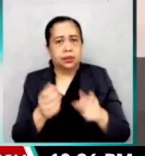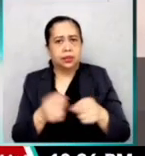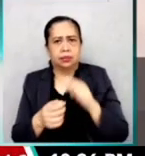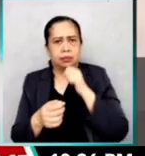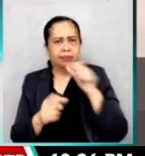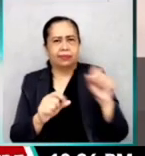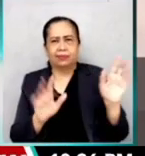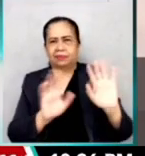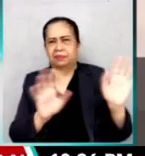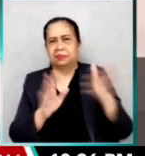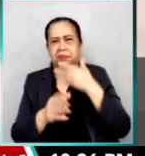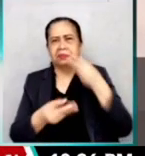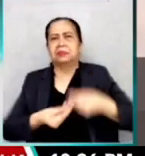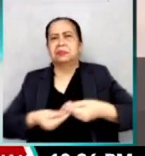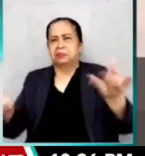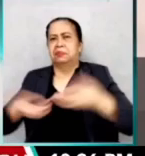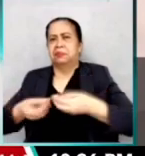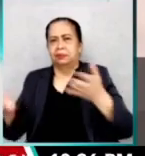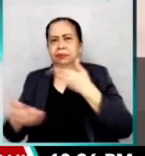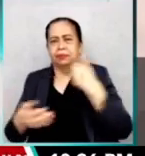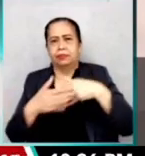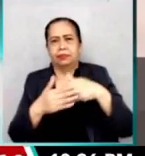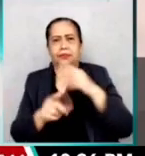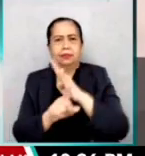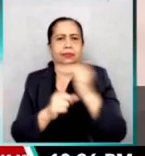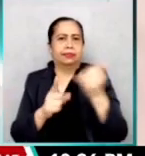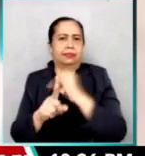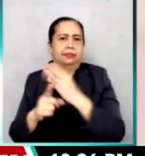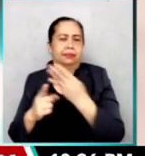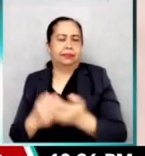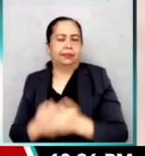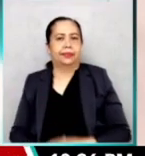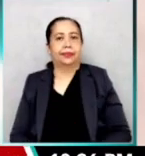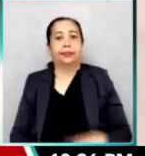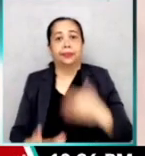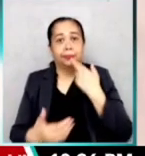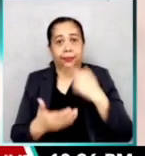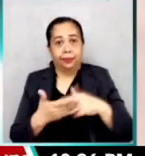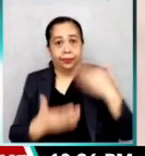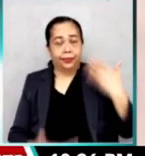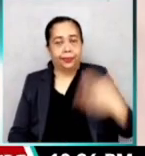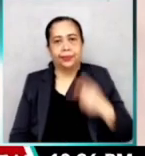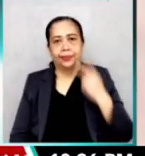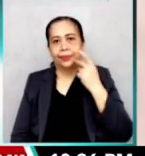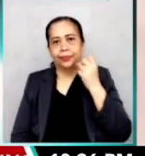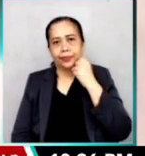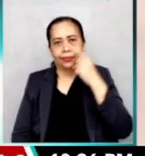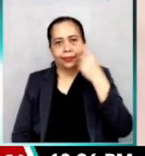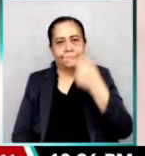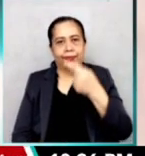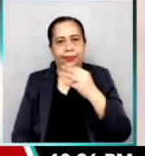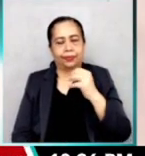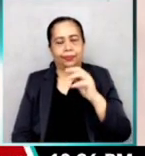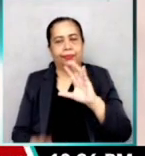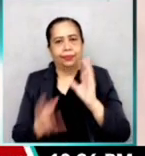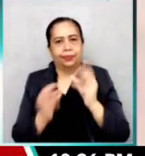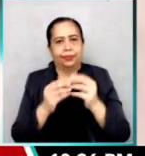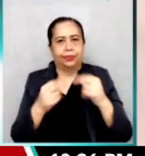kundi ipinamimigay na lang sa mga barangay. Katrina Son, nagbabalita para sa GMA Integrated News.